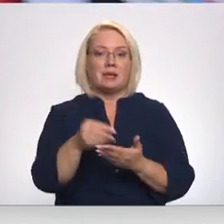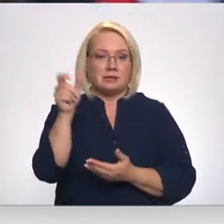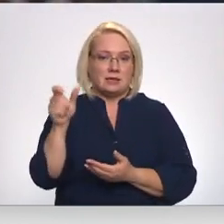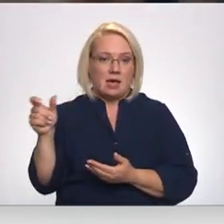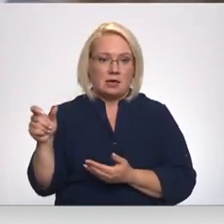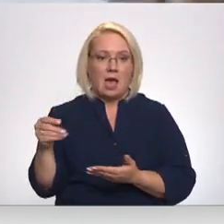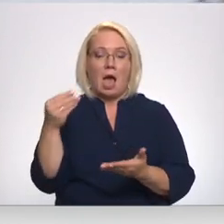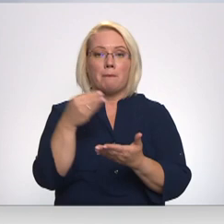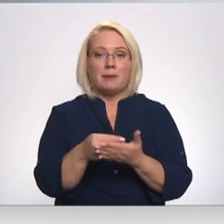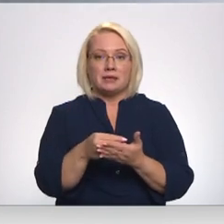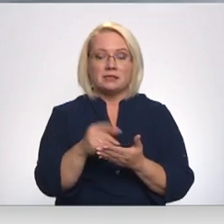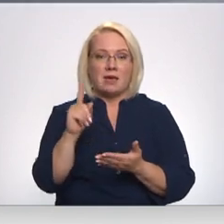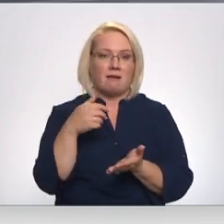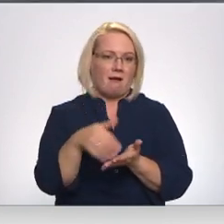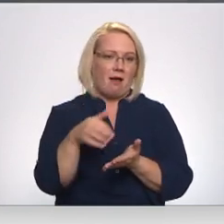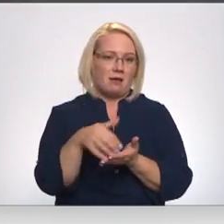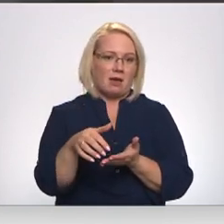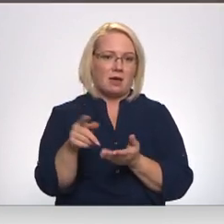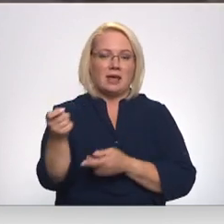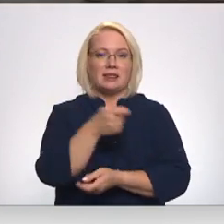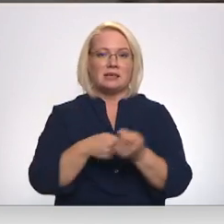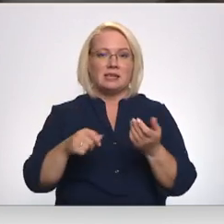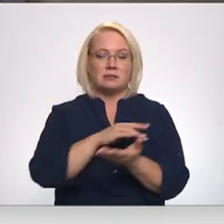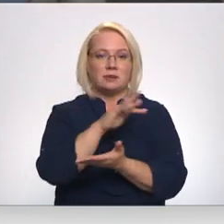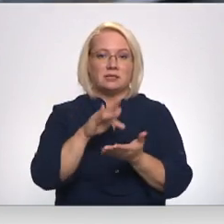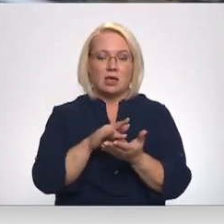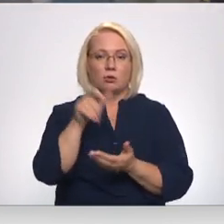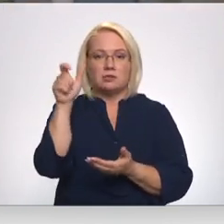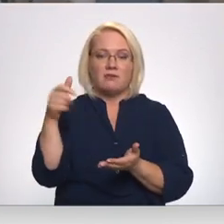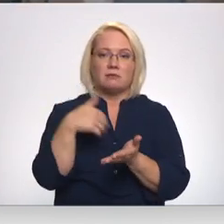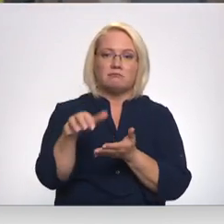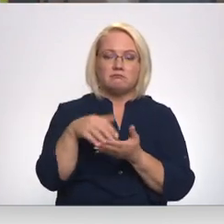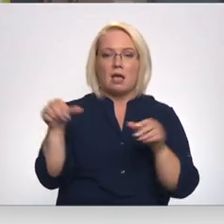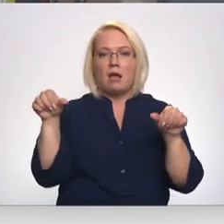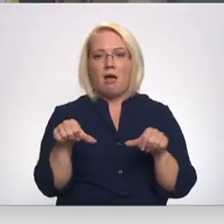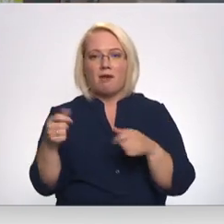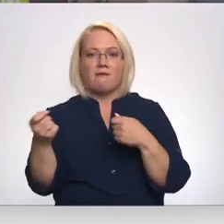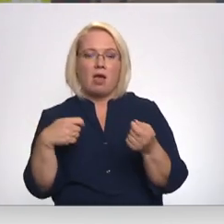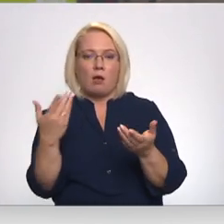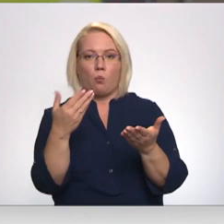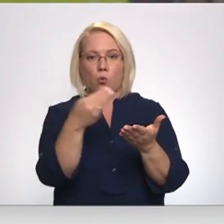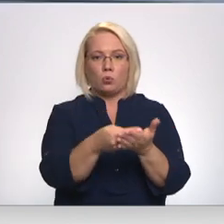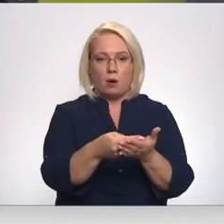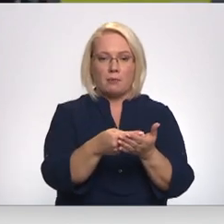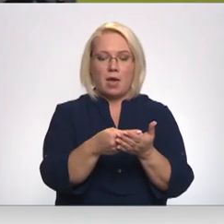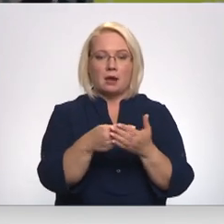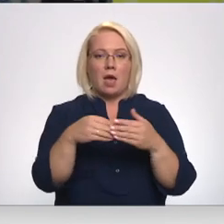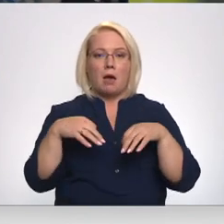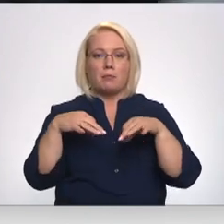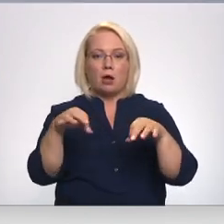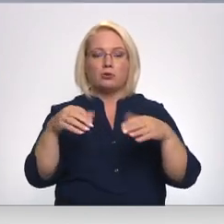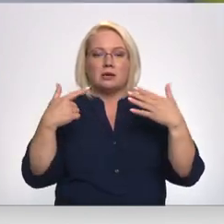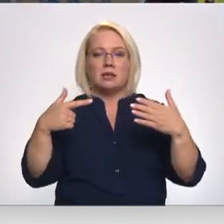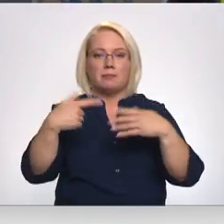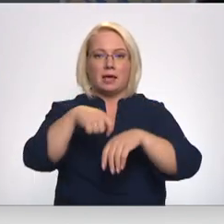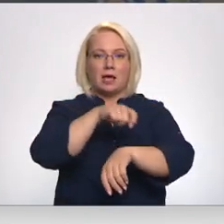ir tad gājēji. Arī tirdzniecības centros cilvēki iet ar kājām, iet kafejnīcās, veikliņos, kaut ko nopērk. Braucot šeit ar 70